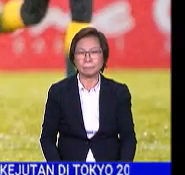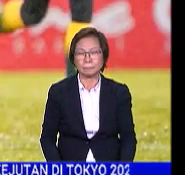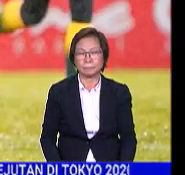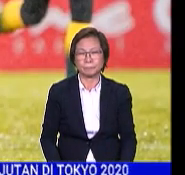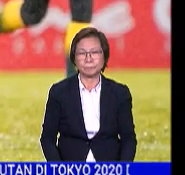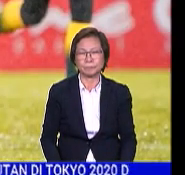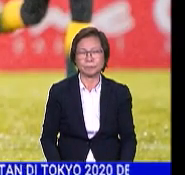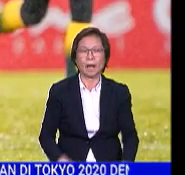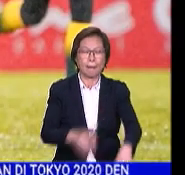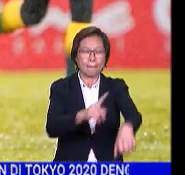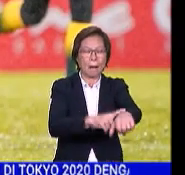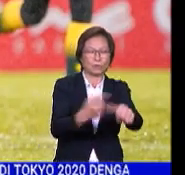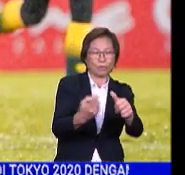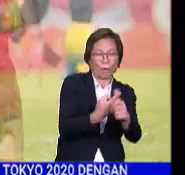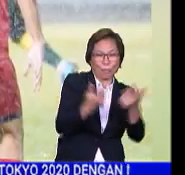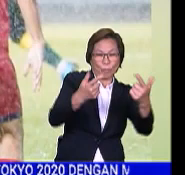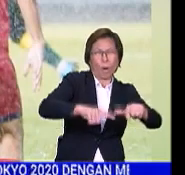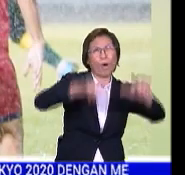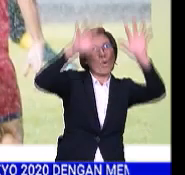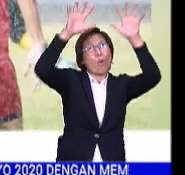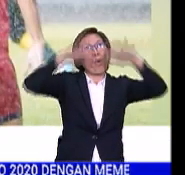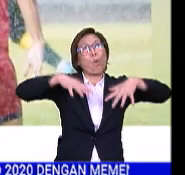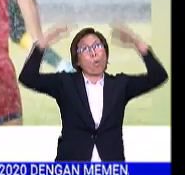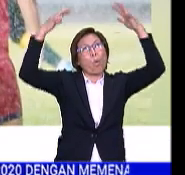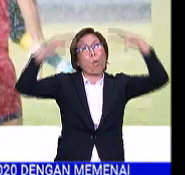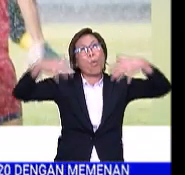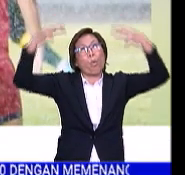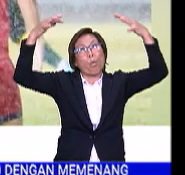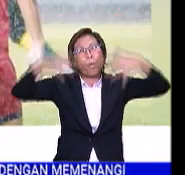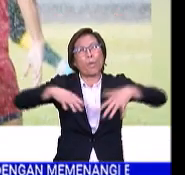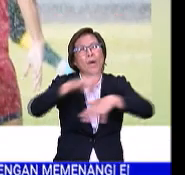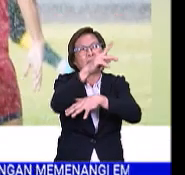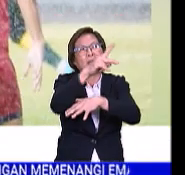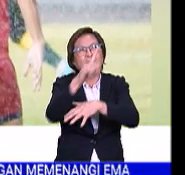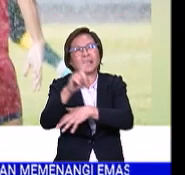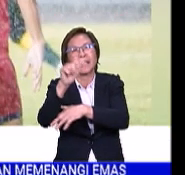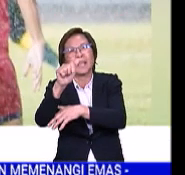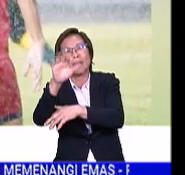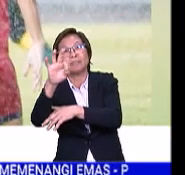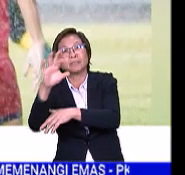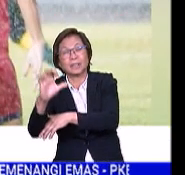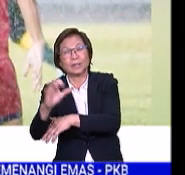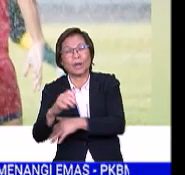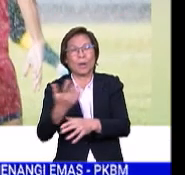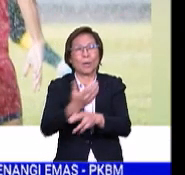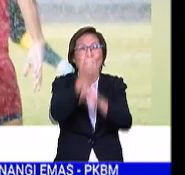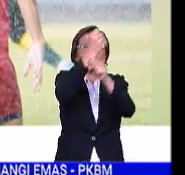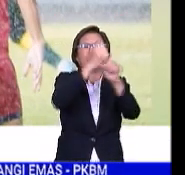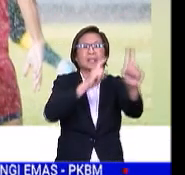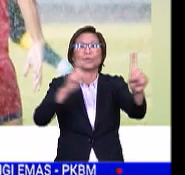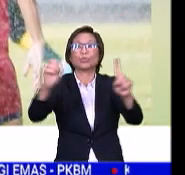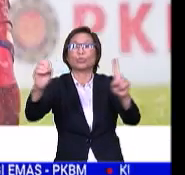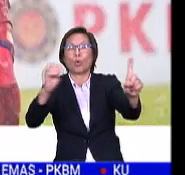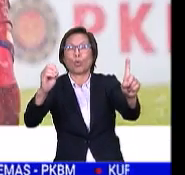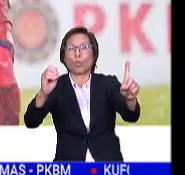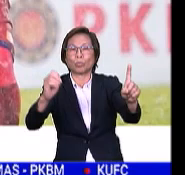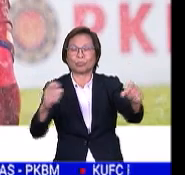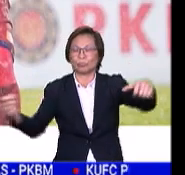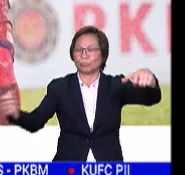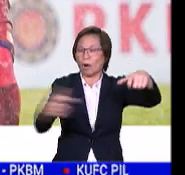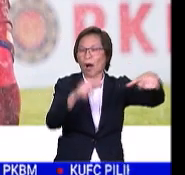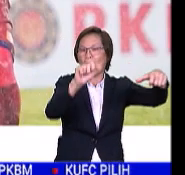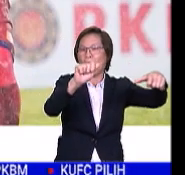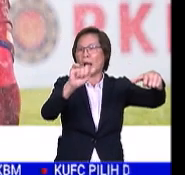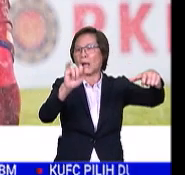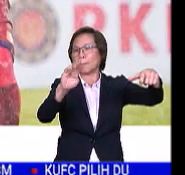di babak pertama yang berlangsung dalam cuaca hujan lebat menyaksikan caddy FC mendahului permainan 10 melalui jaringan